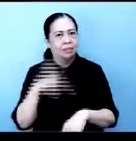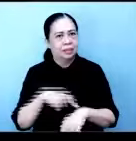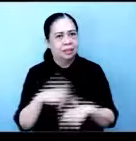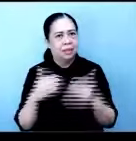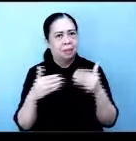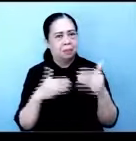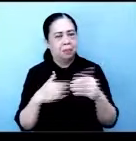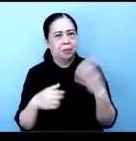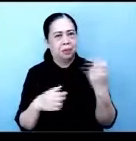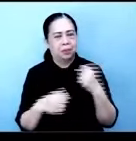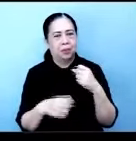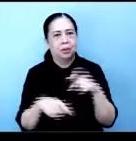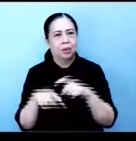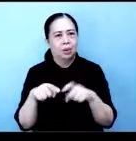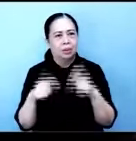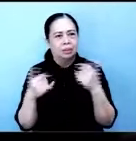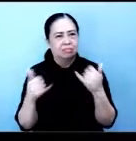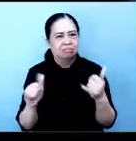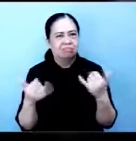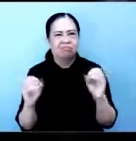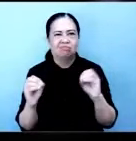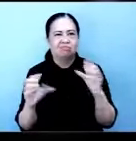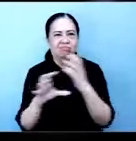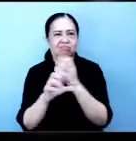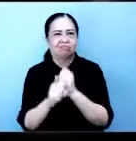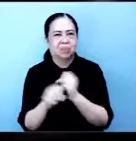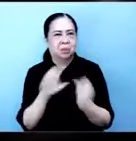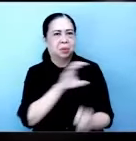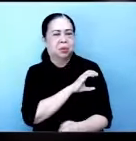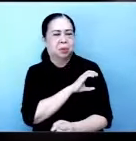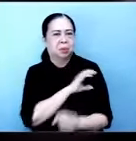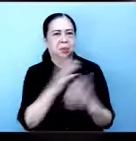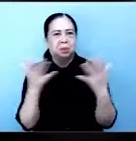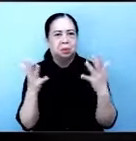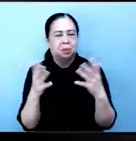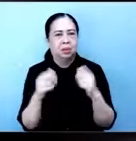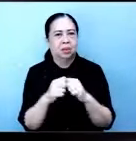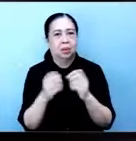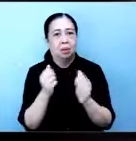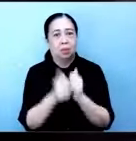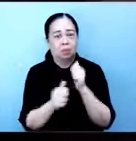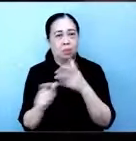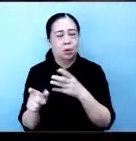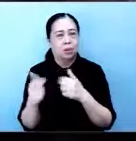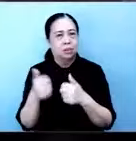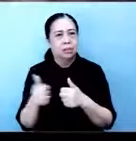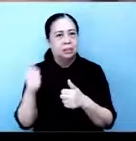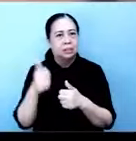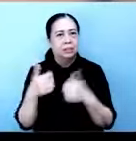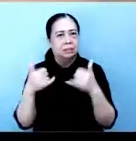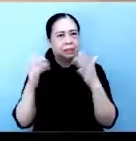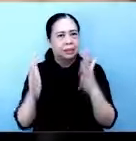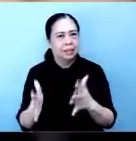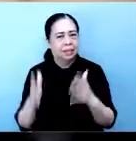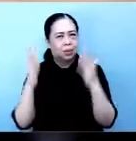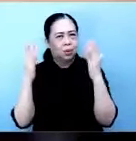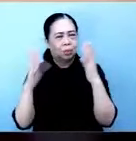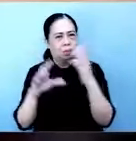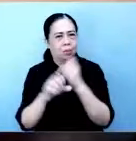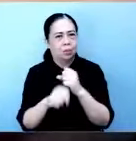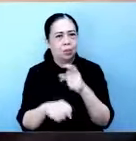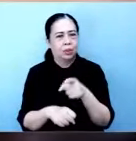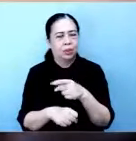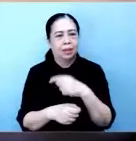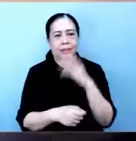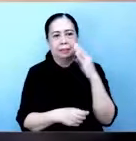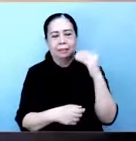sa finals ang Bolts pero wala pang nakakuhang kampyonato. Ilan sa veteran players na umaasang makuha ng kampyonato, sina Big